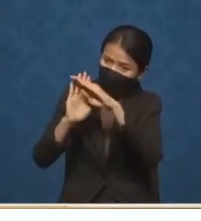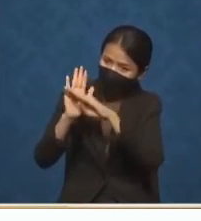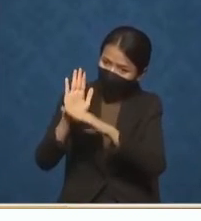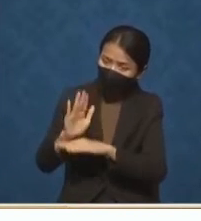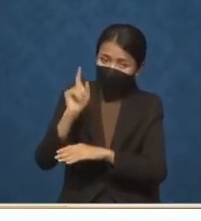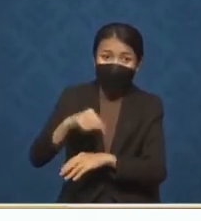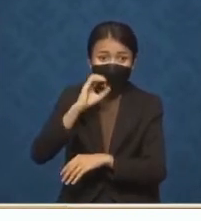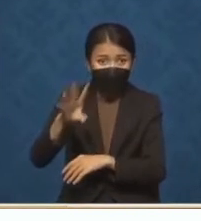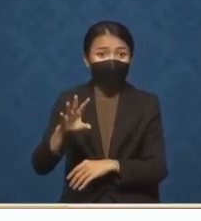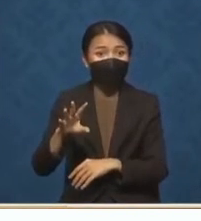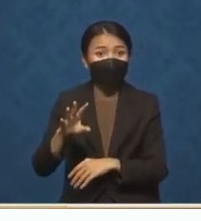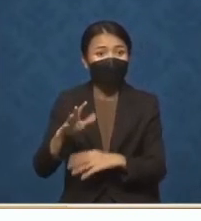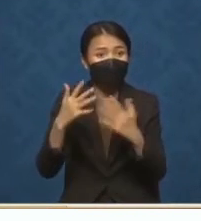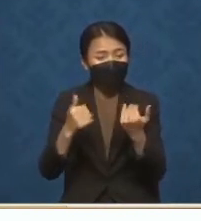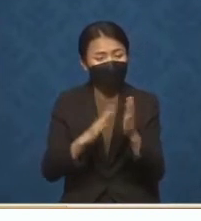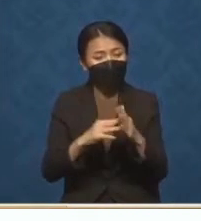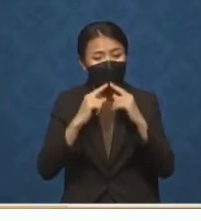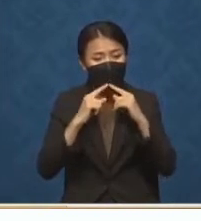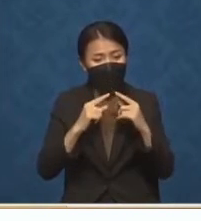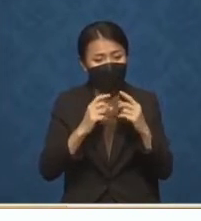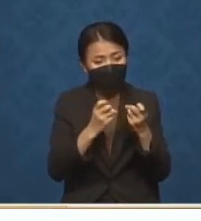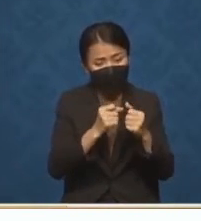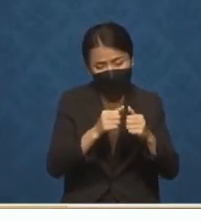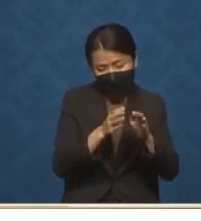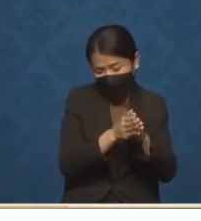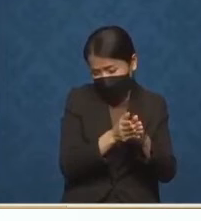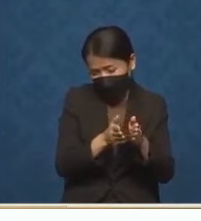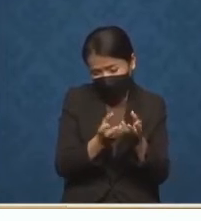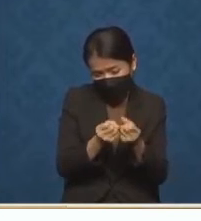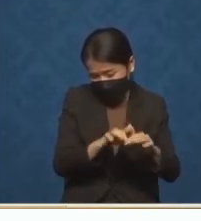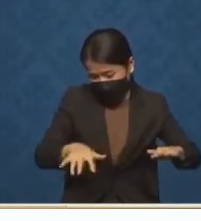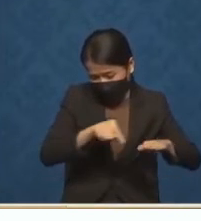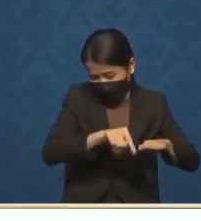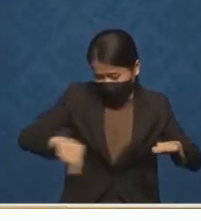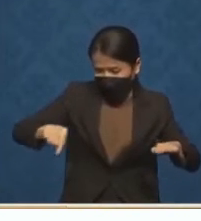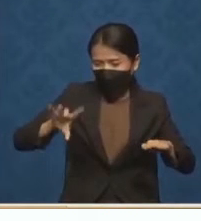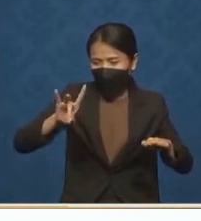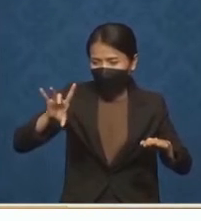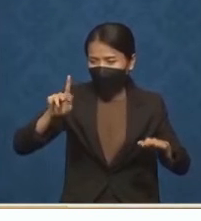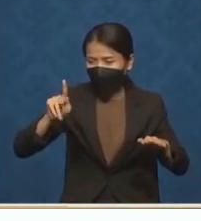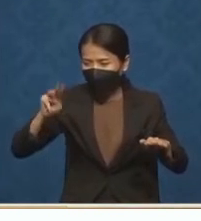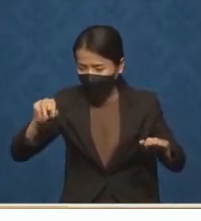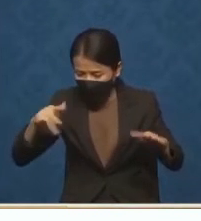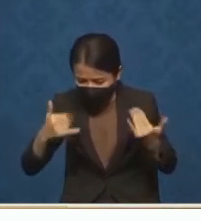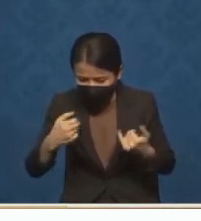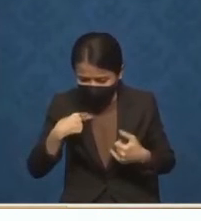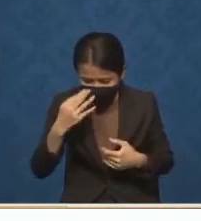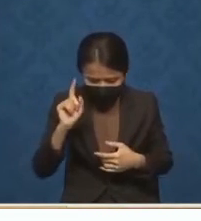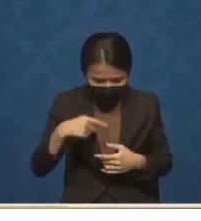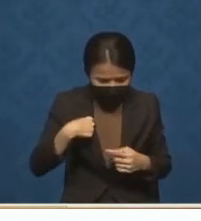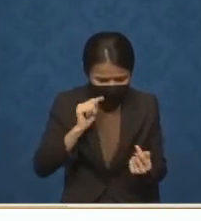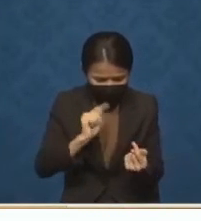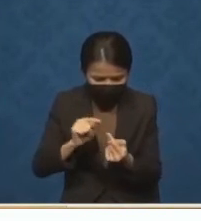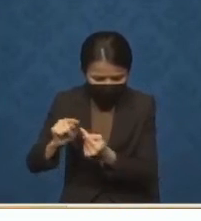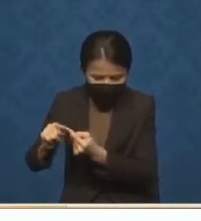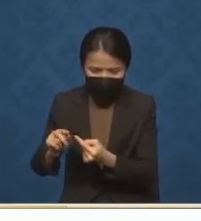โเมตรหมชัฟัง เราทั้งหมดต้ใช้ งบอีก เท่าไห่ จะทำอะไรผมตอบไม่ได้หครัเท แตละที่มปัญหาไมเหมือน